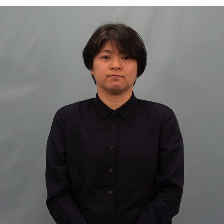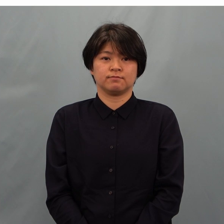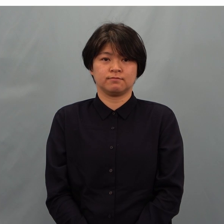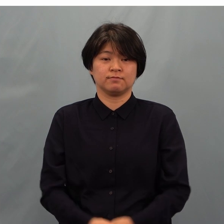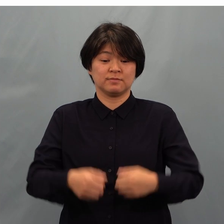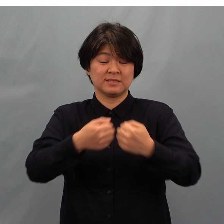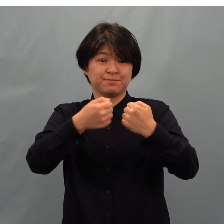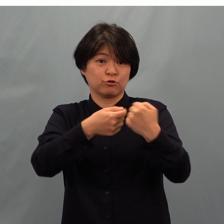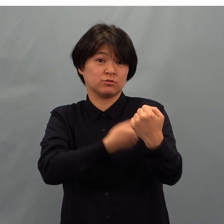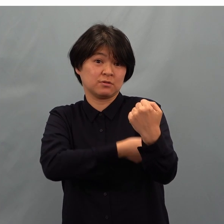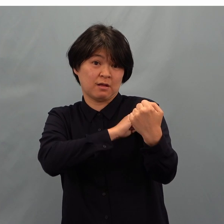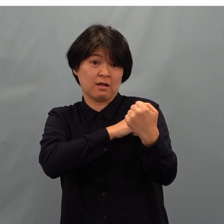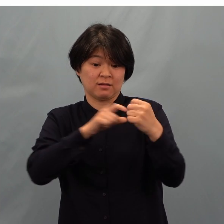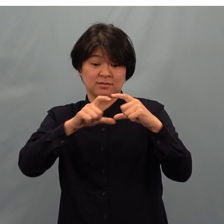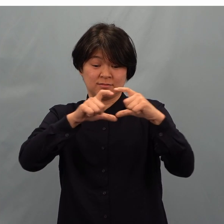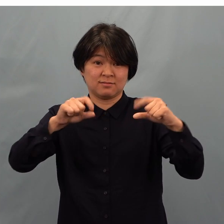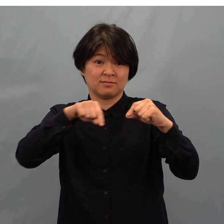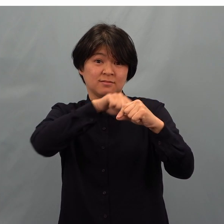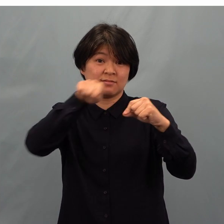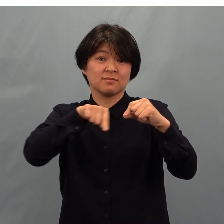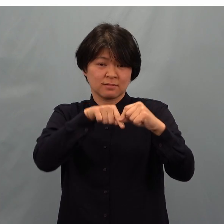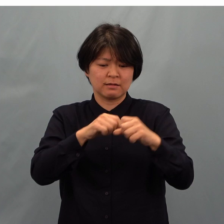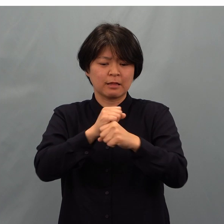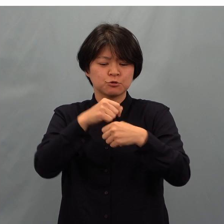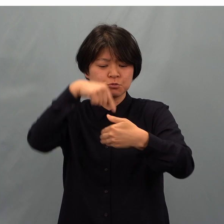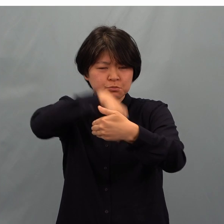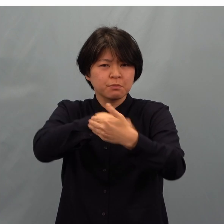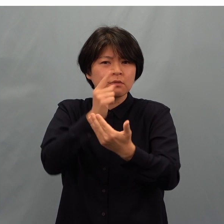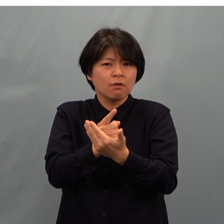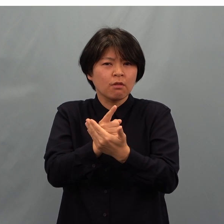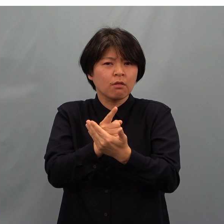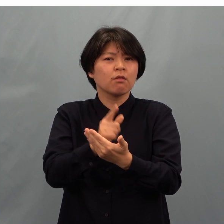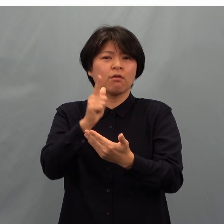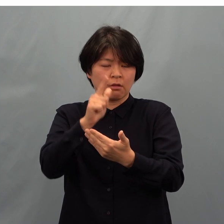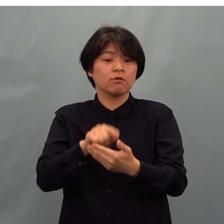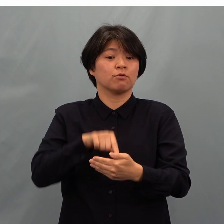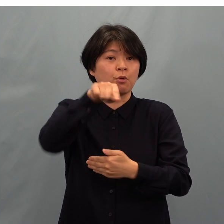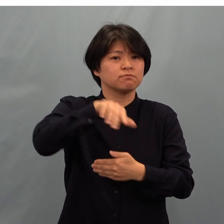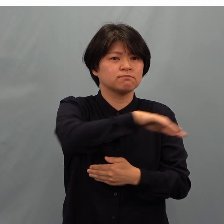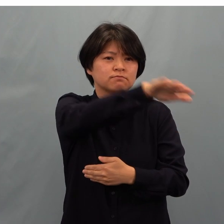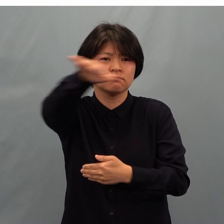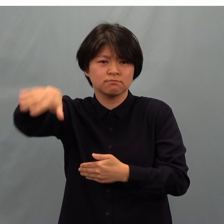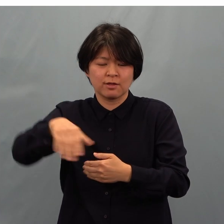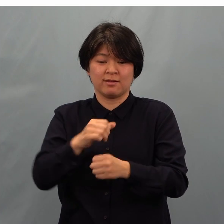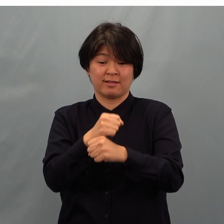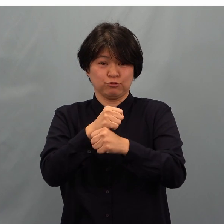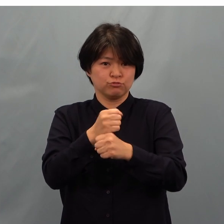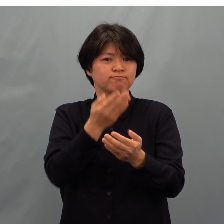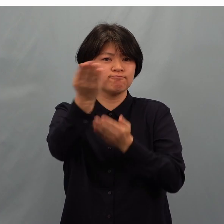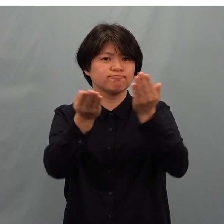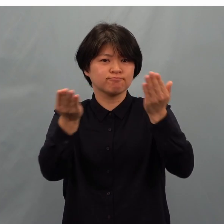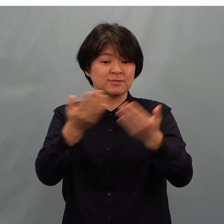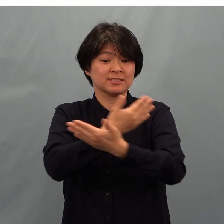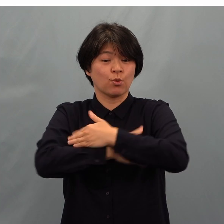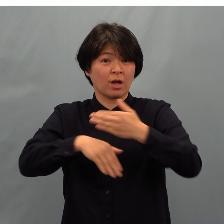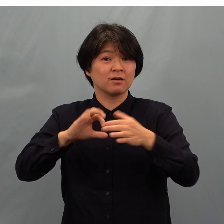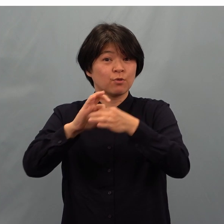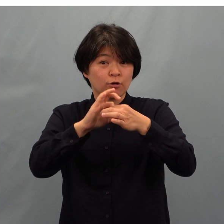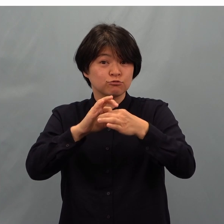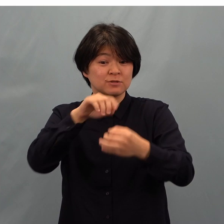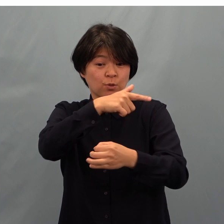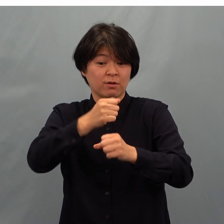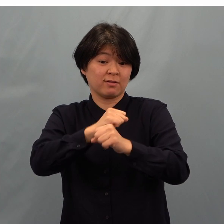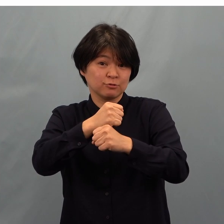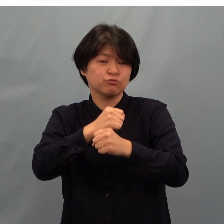ます占断力審査は研究所内外の研究グループに提供され障害に関わる様々な